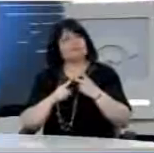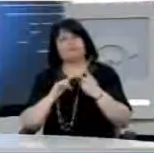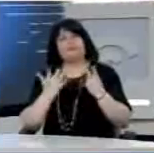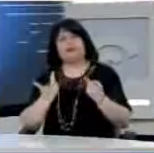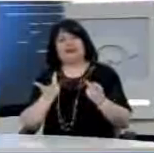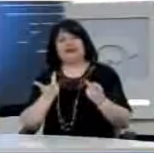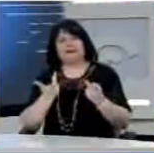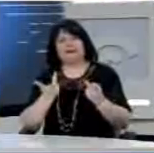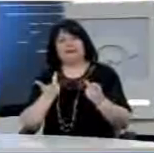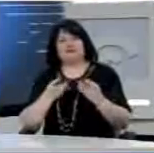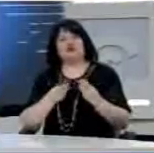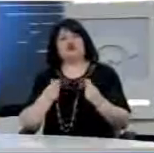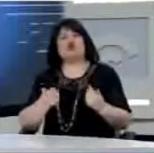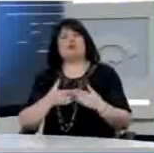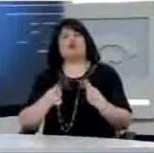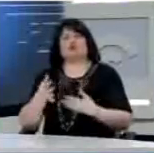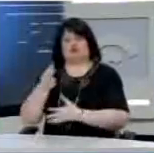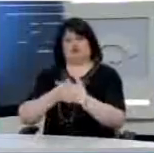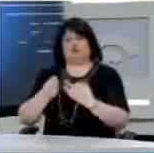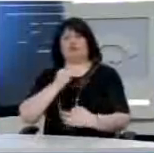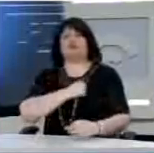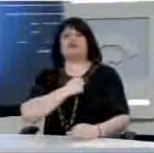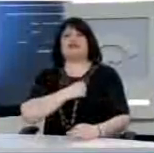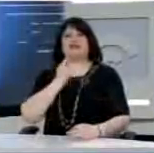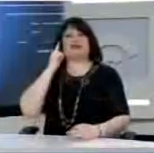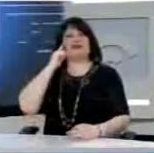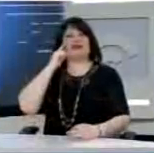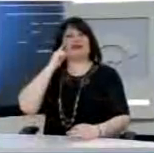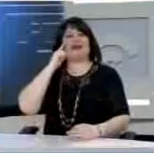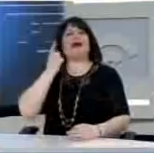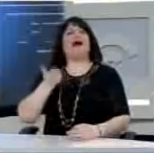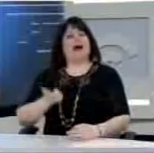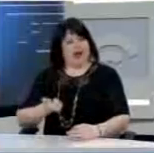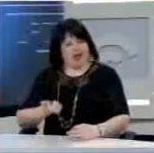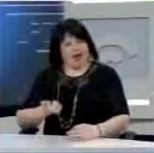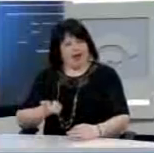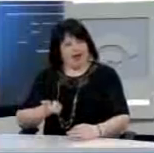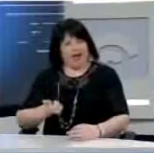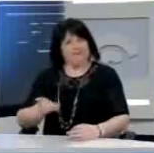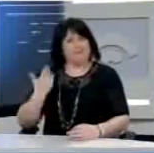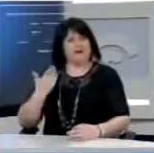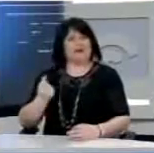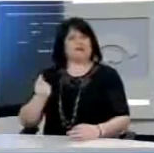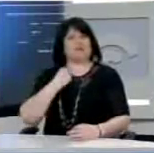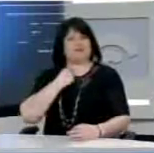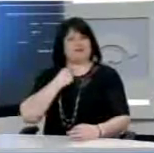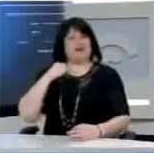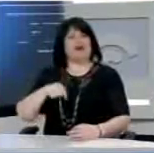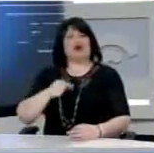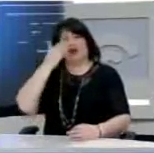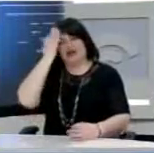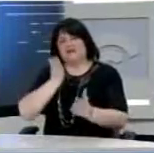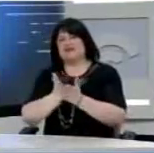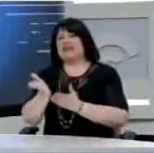τον τρόπο πιστεύετε ότι θα ρεφάρετε στο λεγόμενο ηθικό έλλειμμα. Το δικό μας